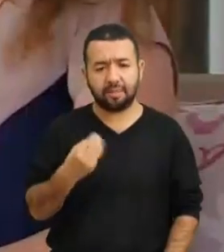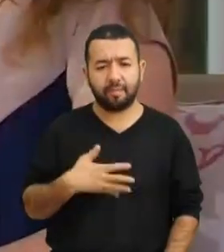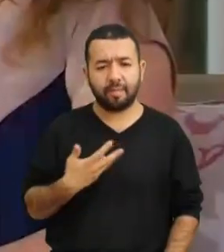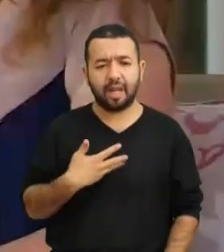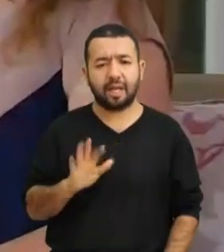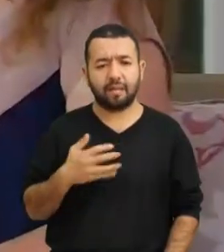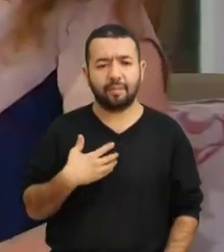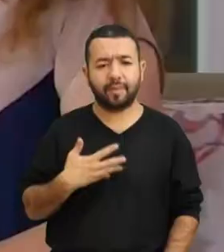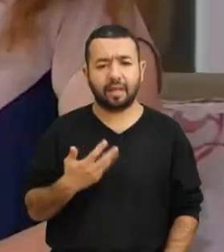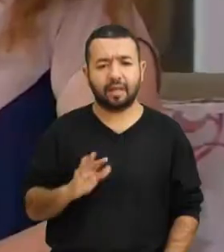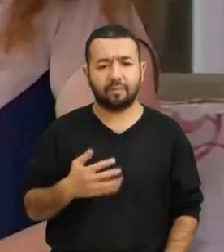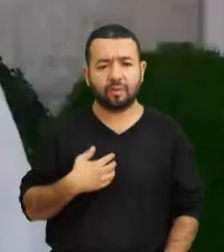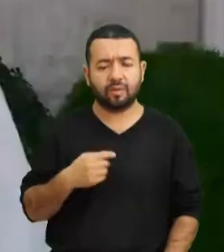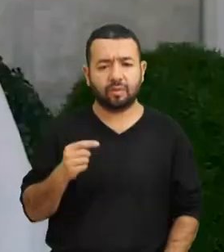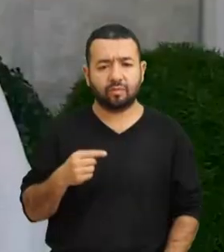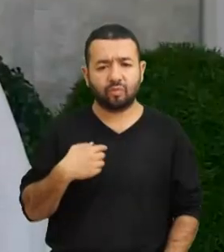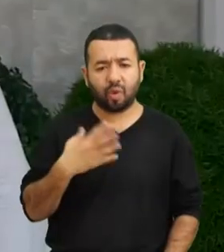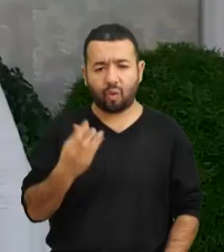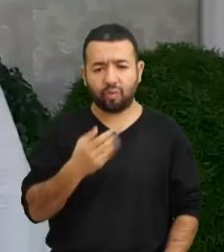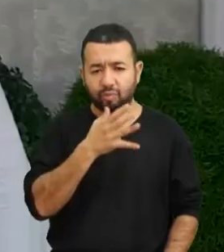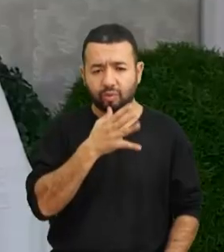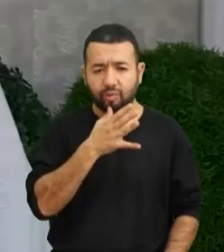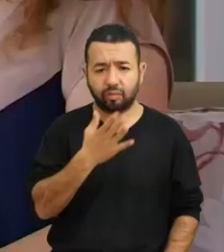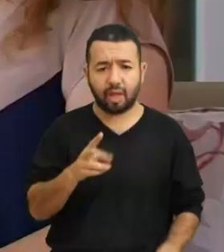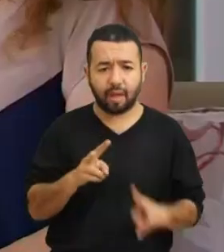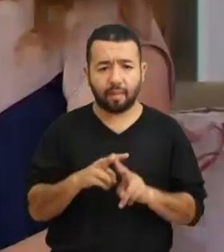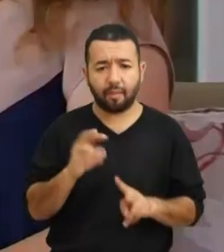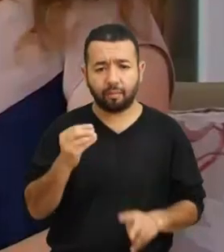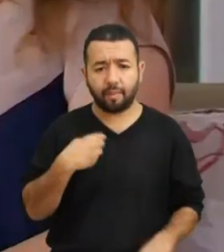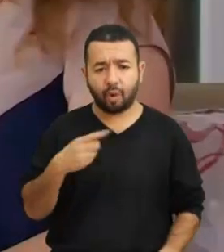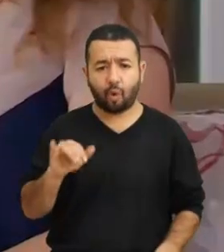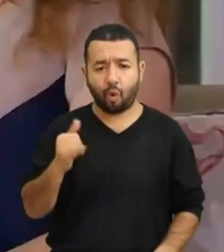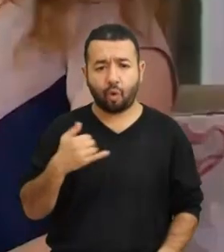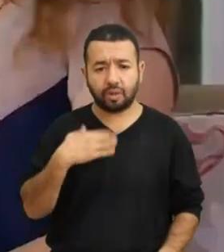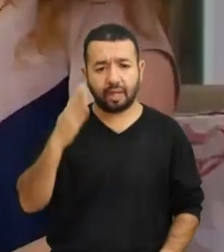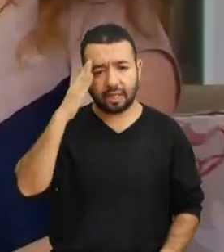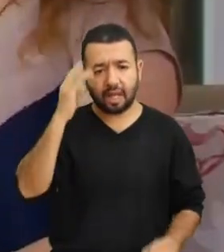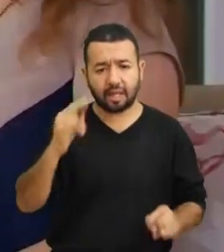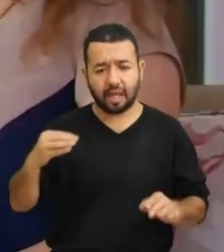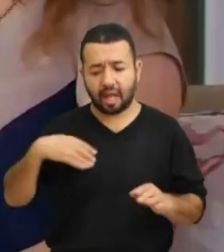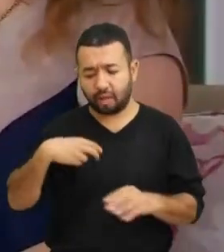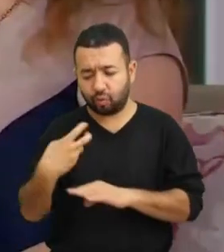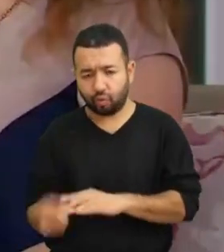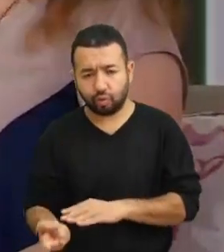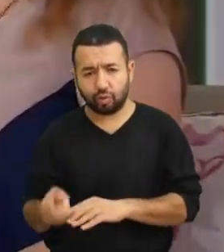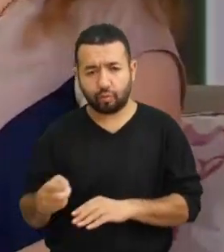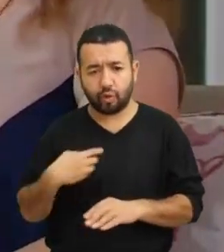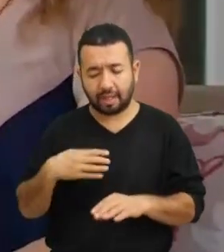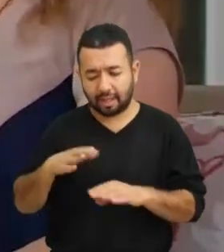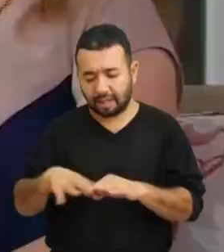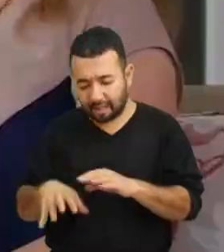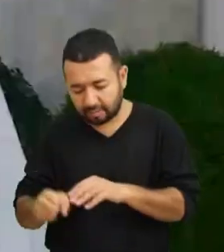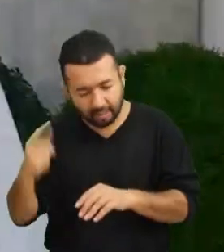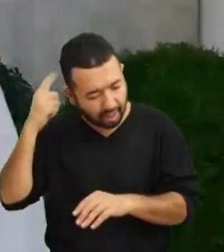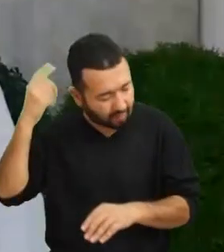merak etmeyin, iyiyim. Ya ne oldu biliyor musunuz? Mahmut Kemal'in oyuncağını bizim yatağın altına düşürdüm. Oradan çıkarken de